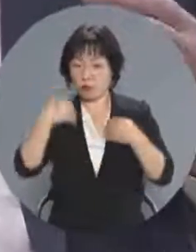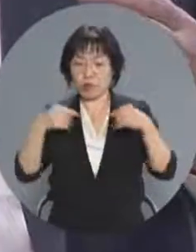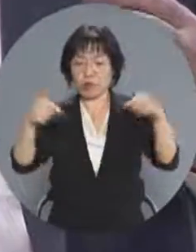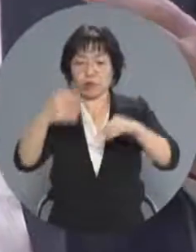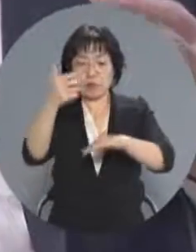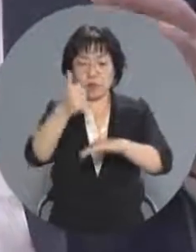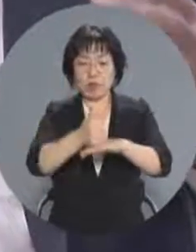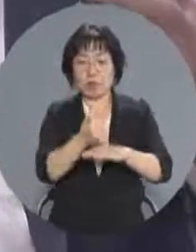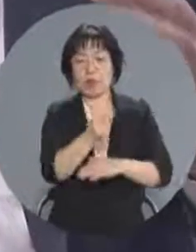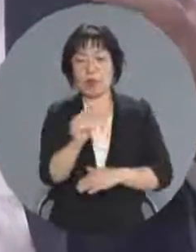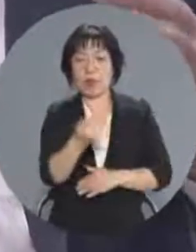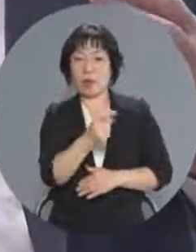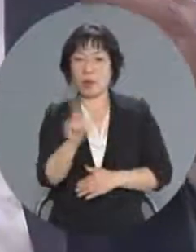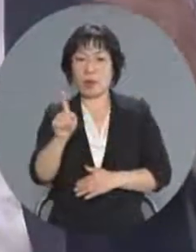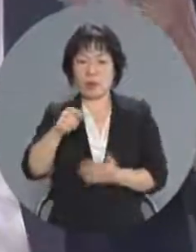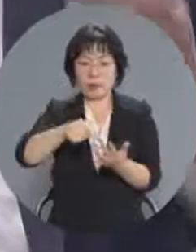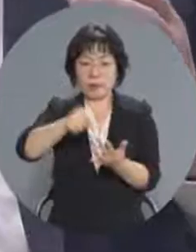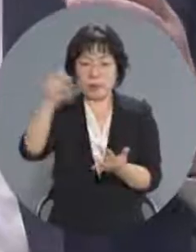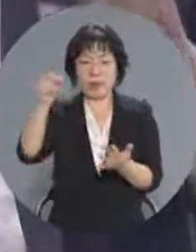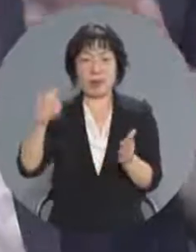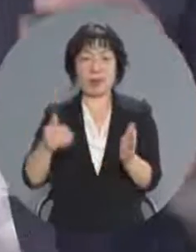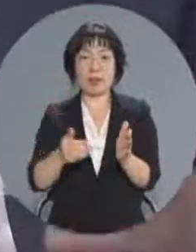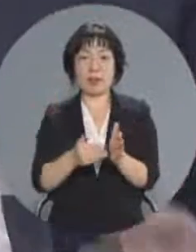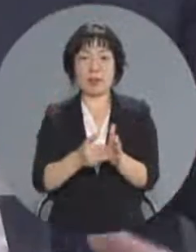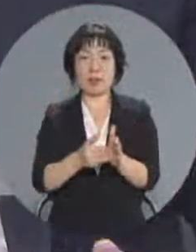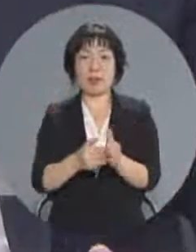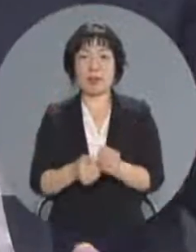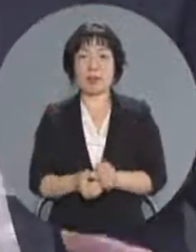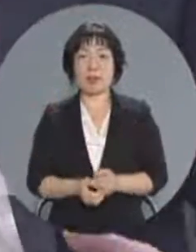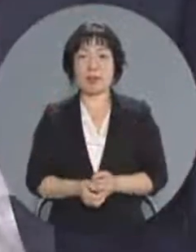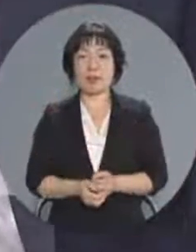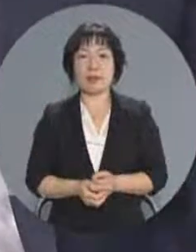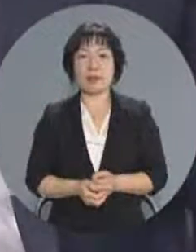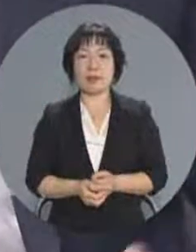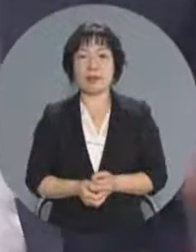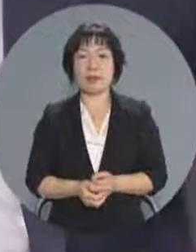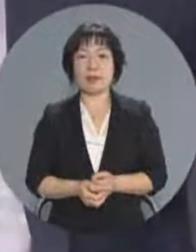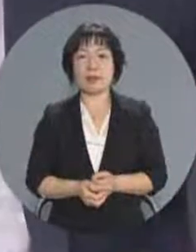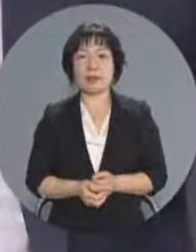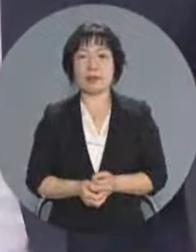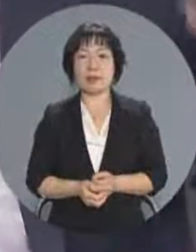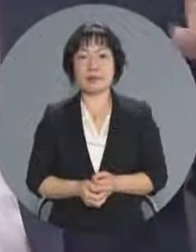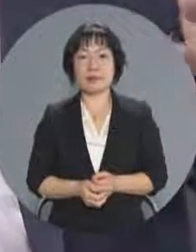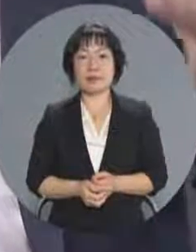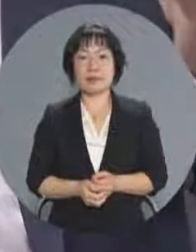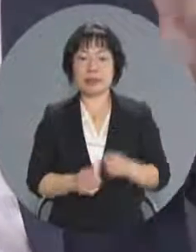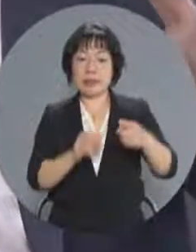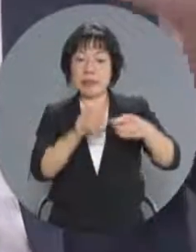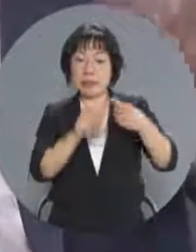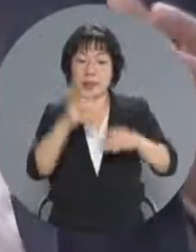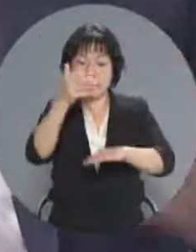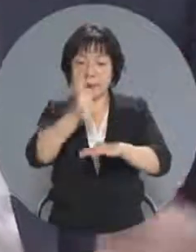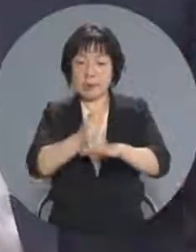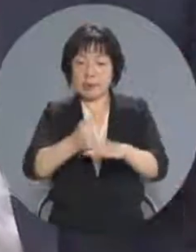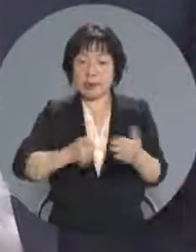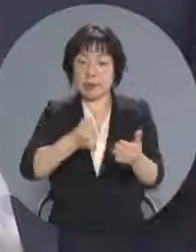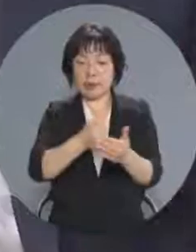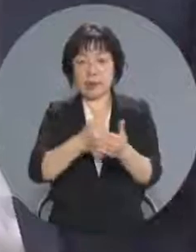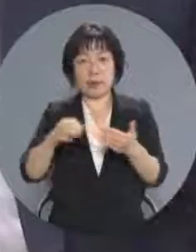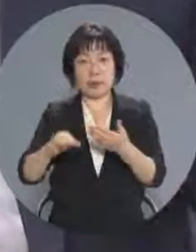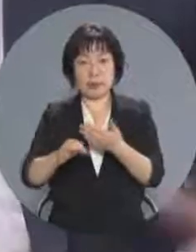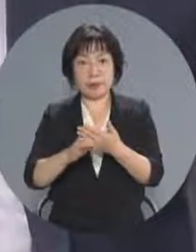어 정부에서 우선 협성 대상자로 정을 했습니다 그래서 어 11월 달에 최종 확정이